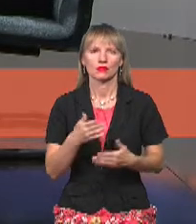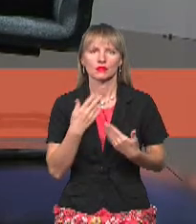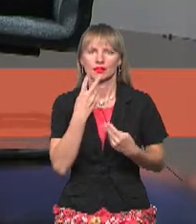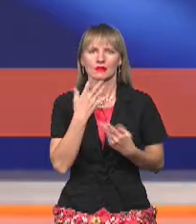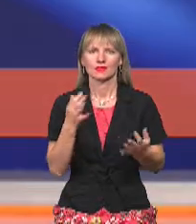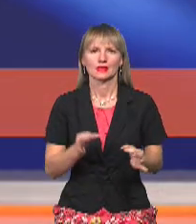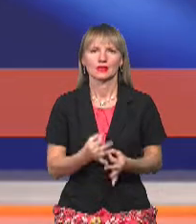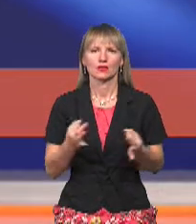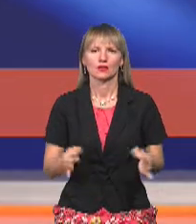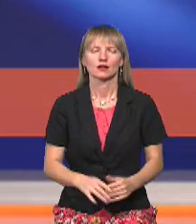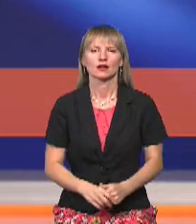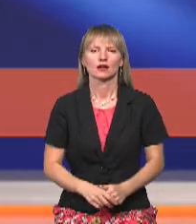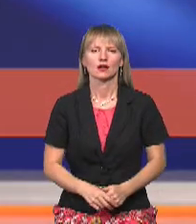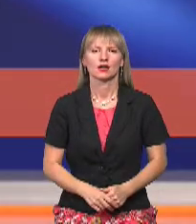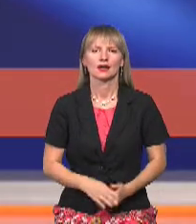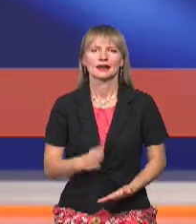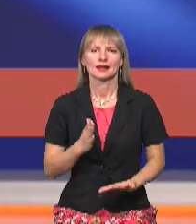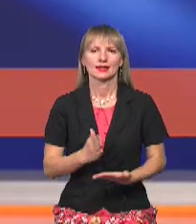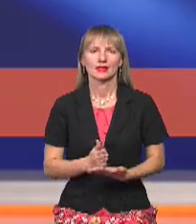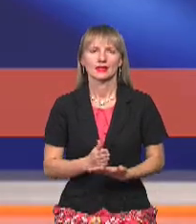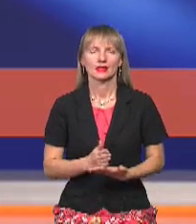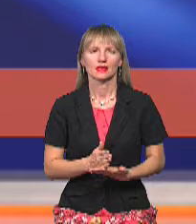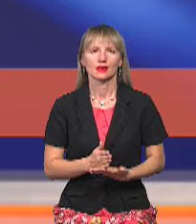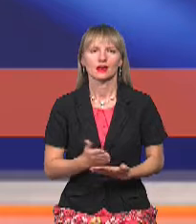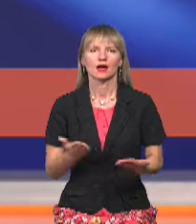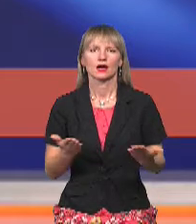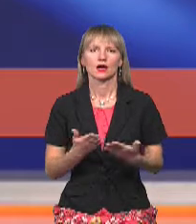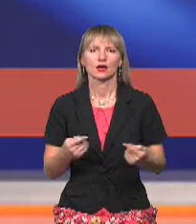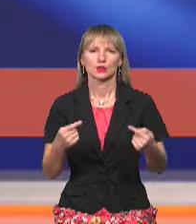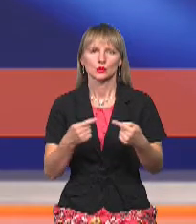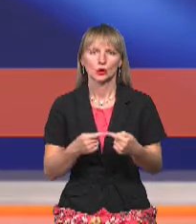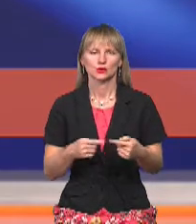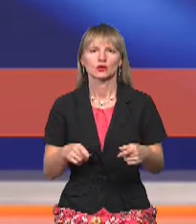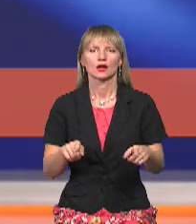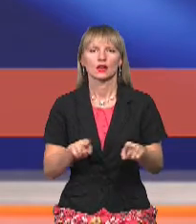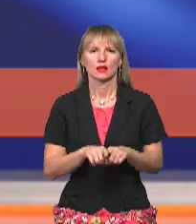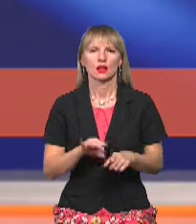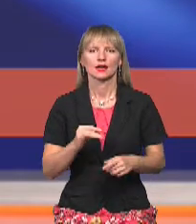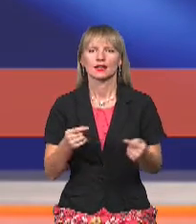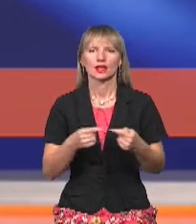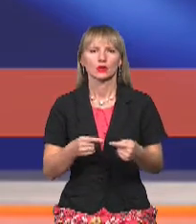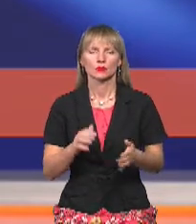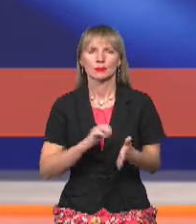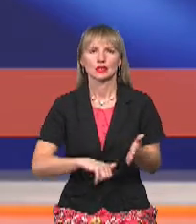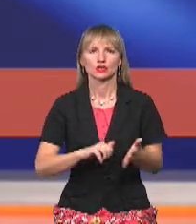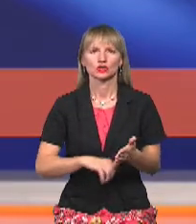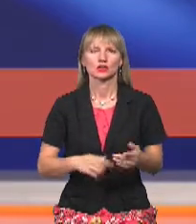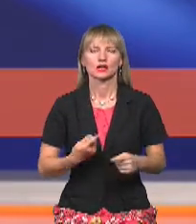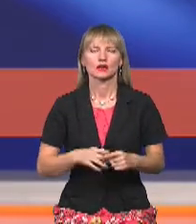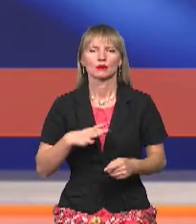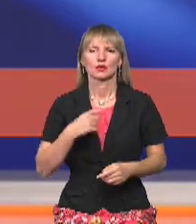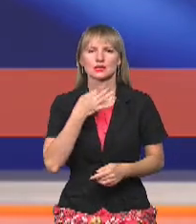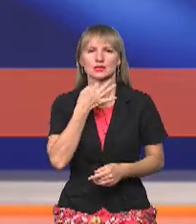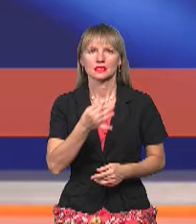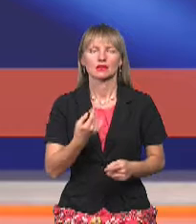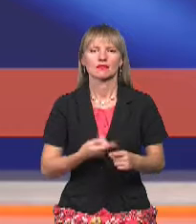Ну, є як об'єктивні, так і необ'єктивні причини. Це, як і було сказано